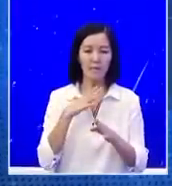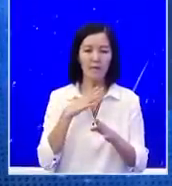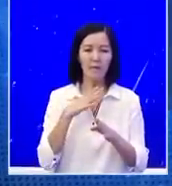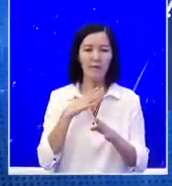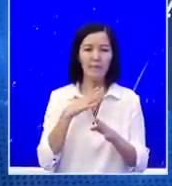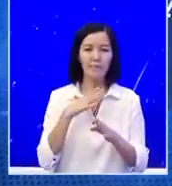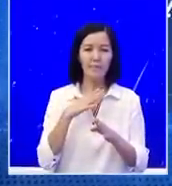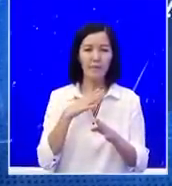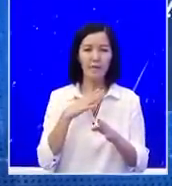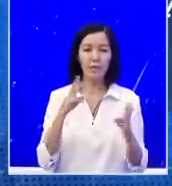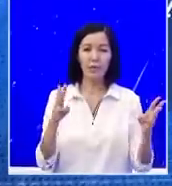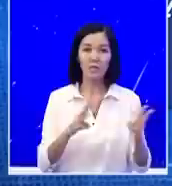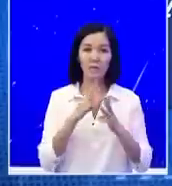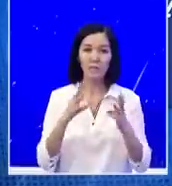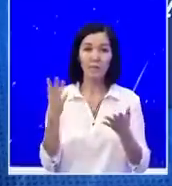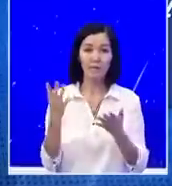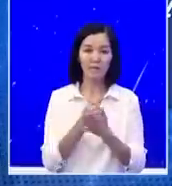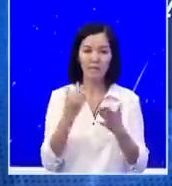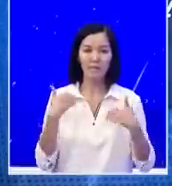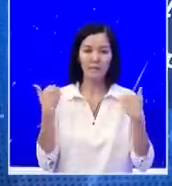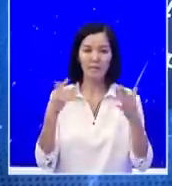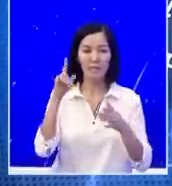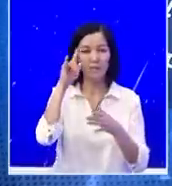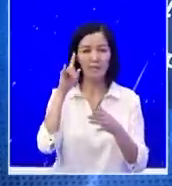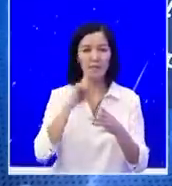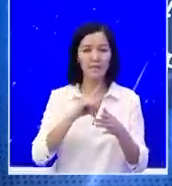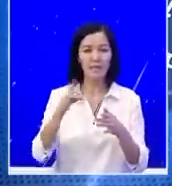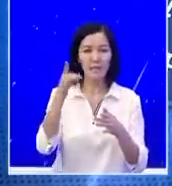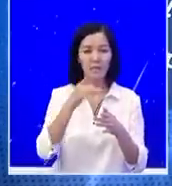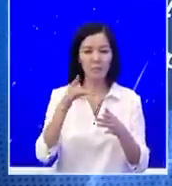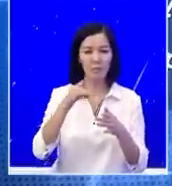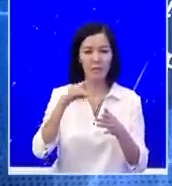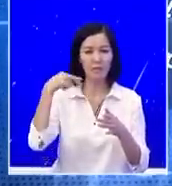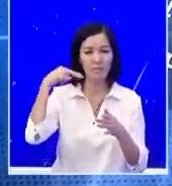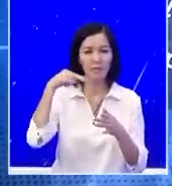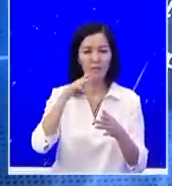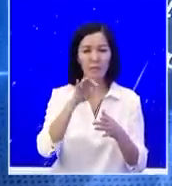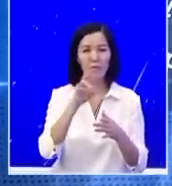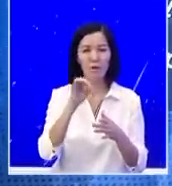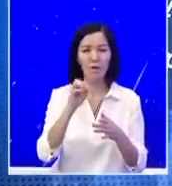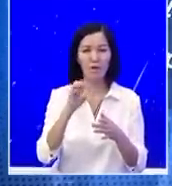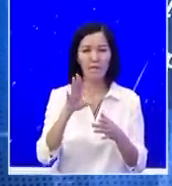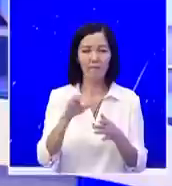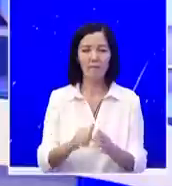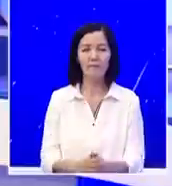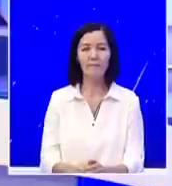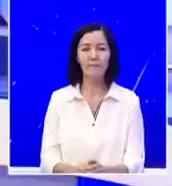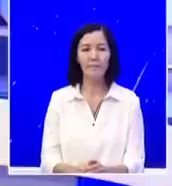келесіздер. Шабыт пен табыс тілеймін. Қазақстан Республикасының президенті Қасым Жомарт Тоқаев.